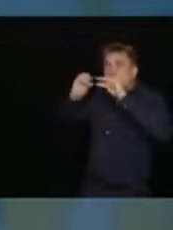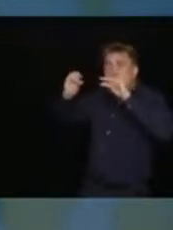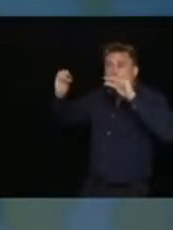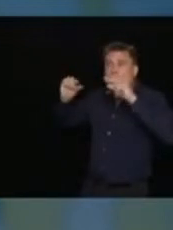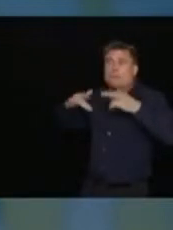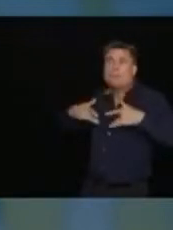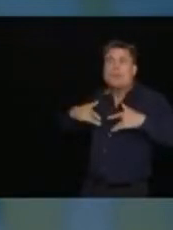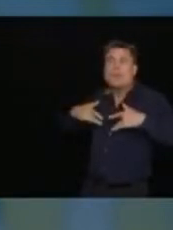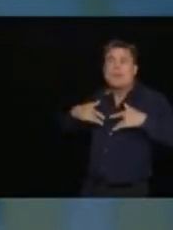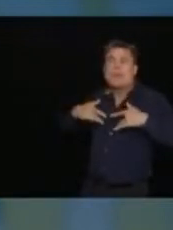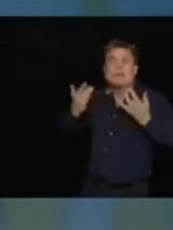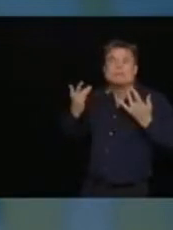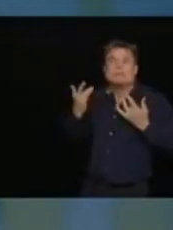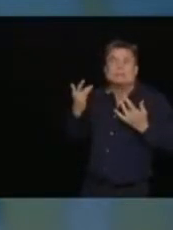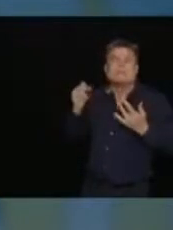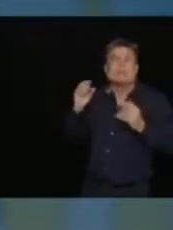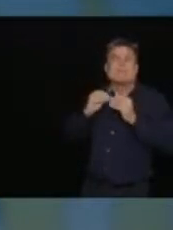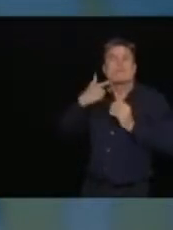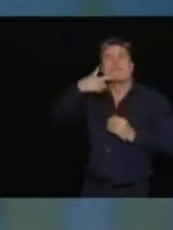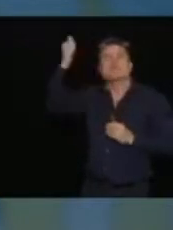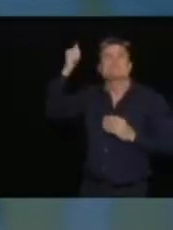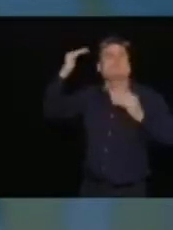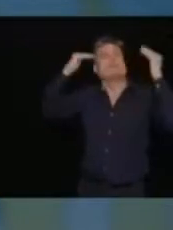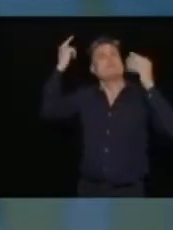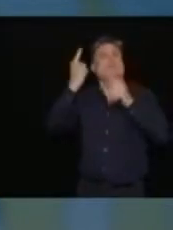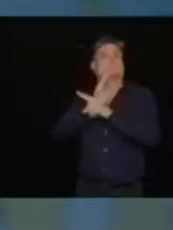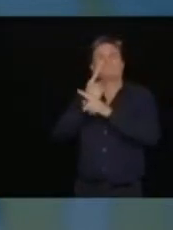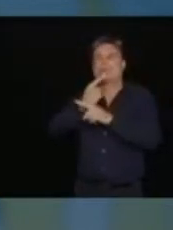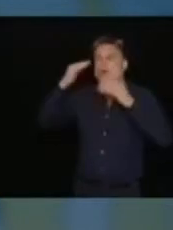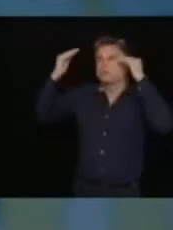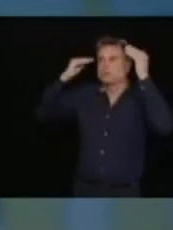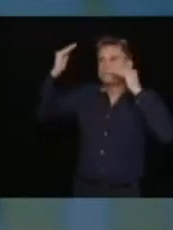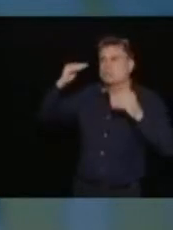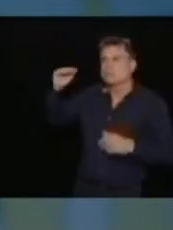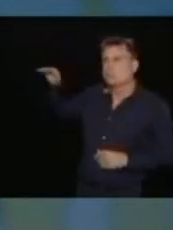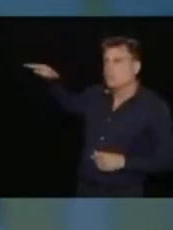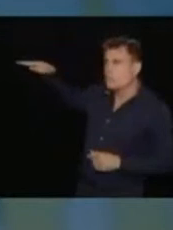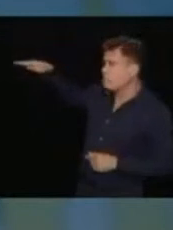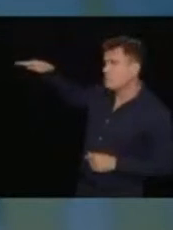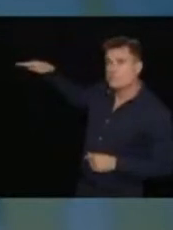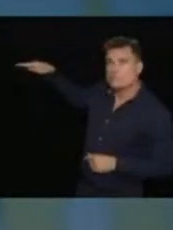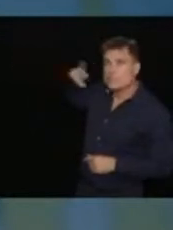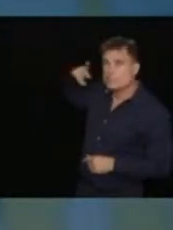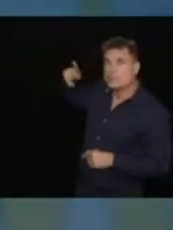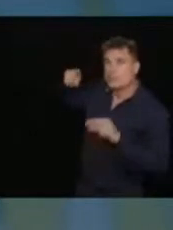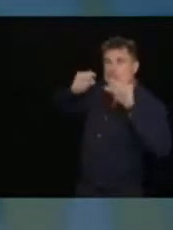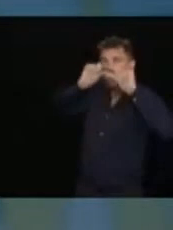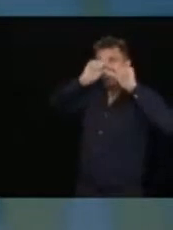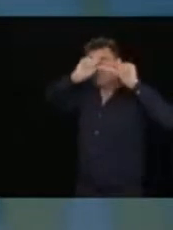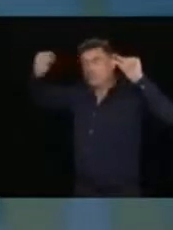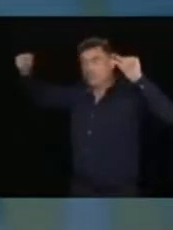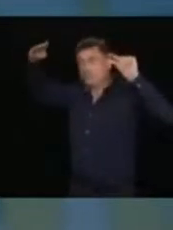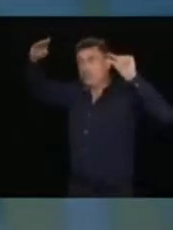个经济负担，第二个就是精神和心理上的压力，健康问题。